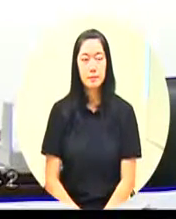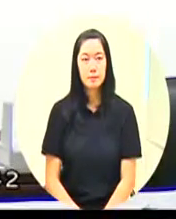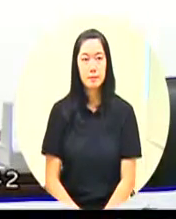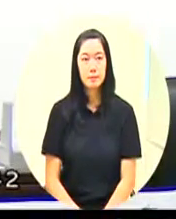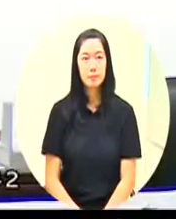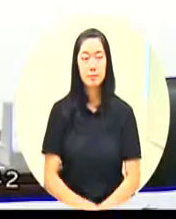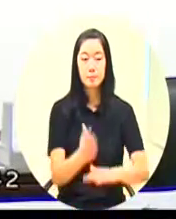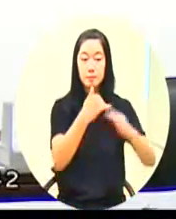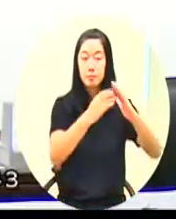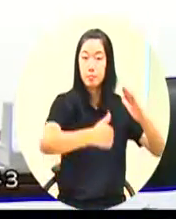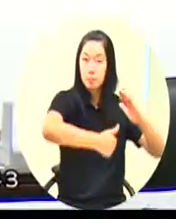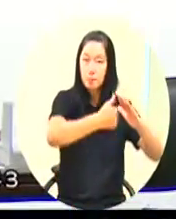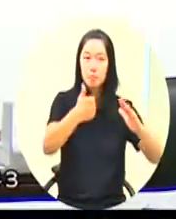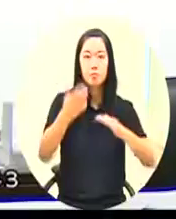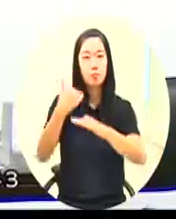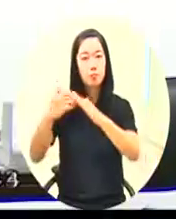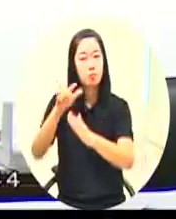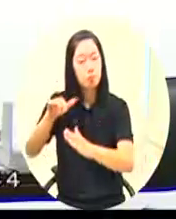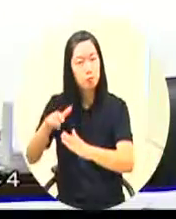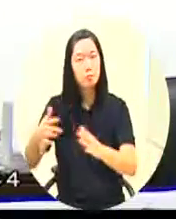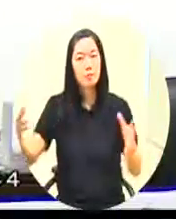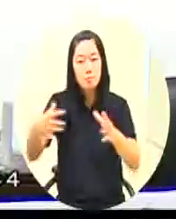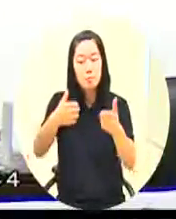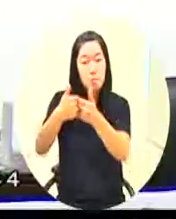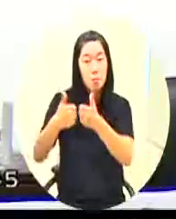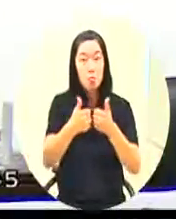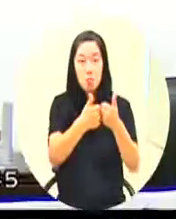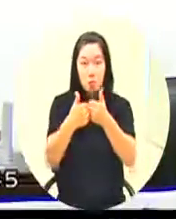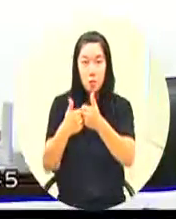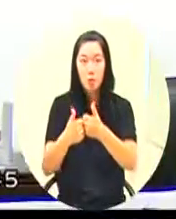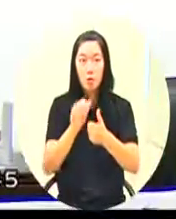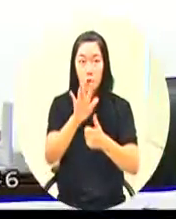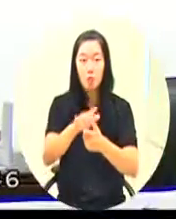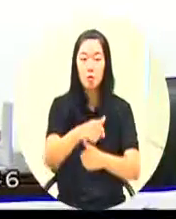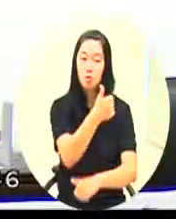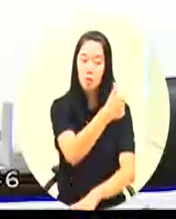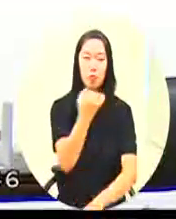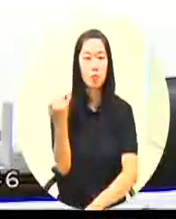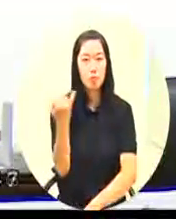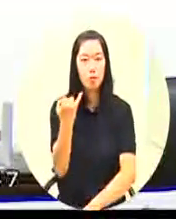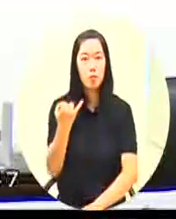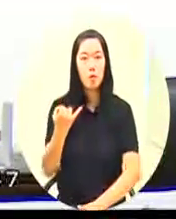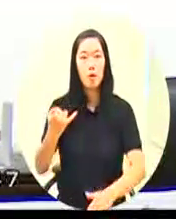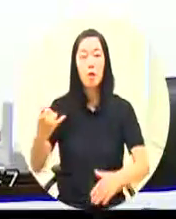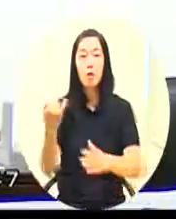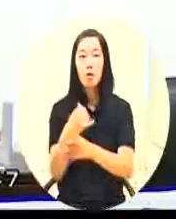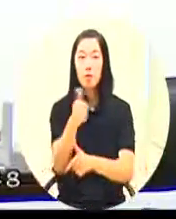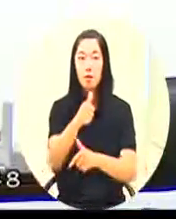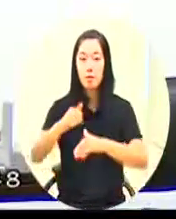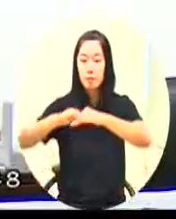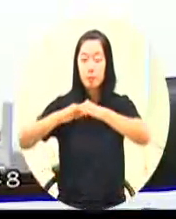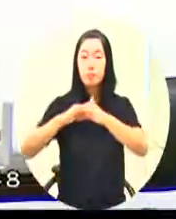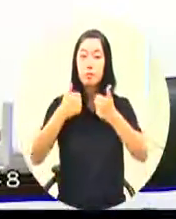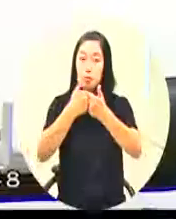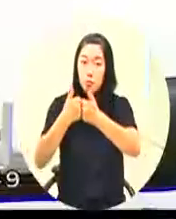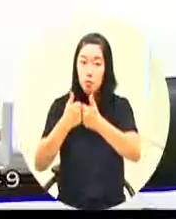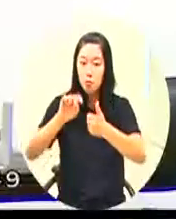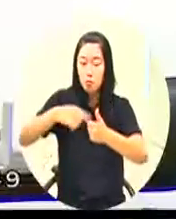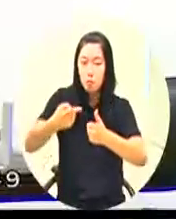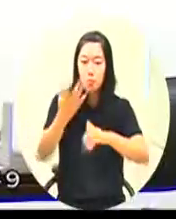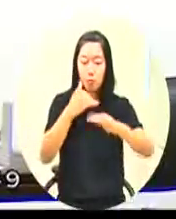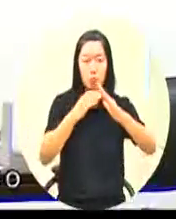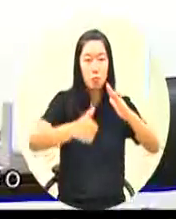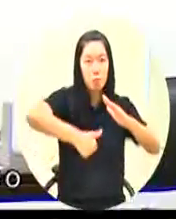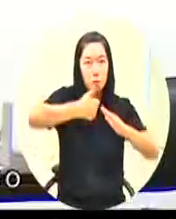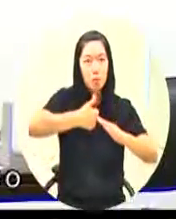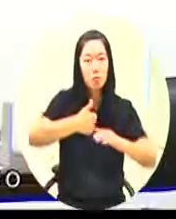校长跟校方就开始来处理了。我应该有通报，有开性评会，教育局是有资料。但是接下来的过程，校长都不是跟